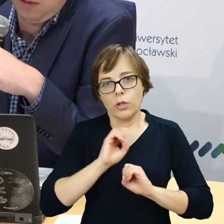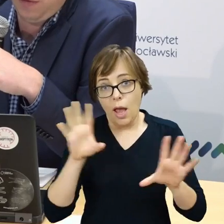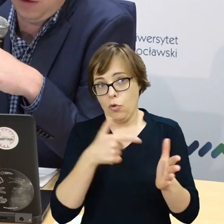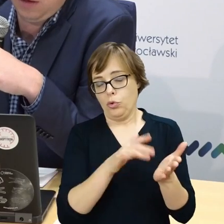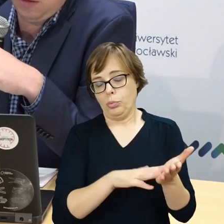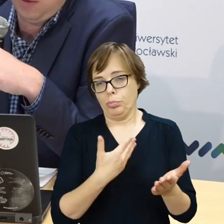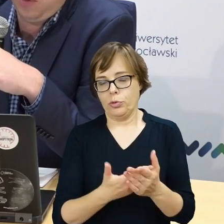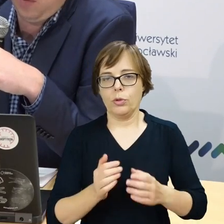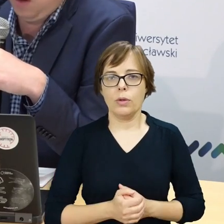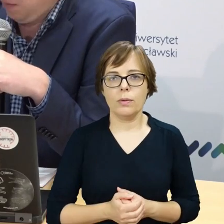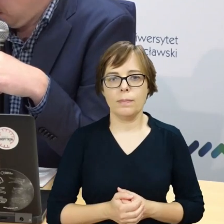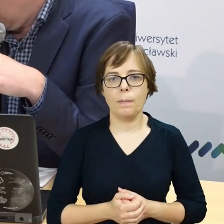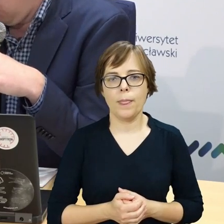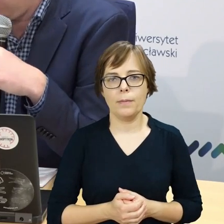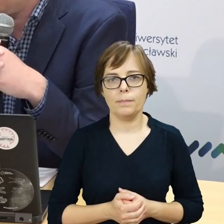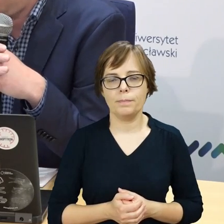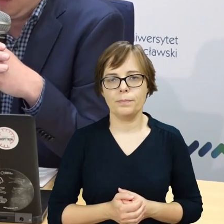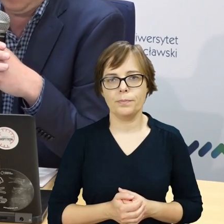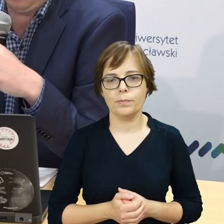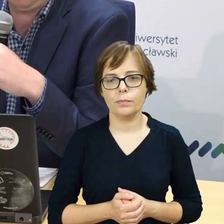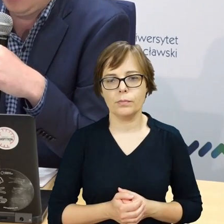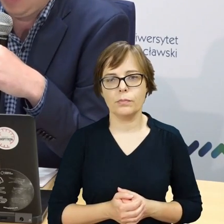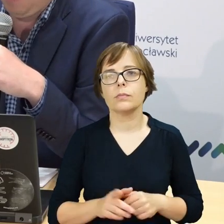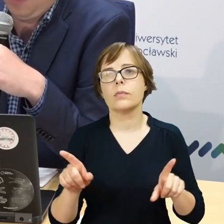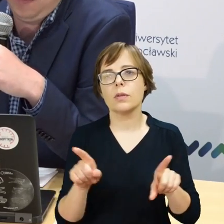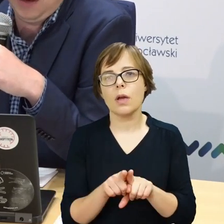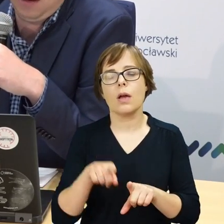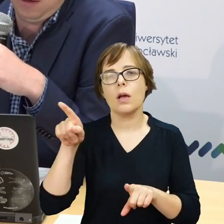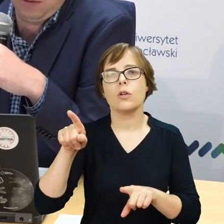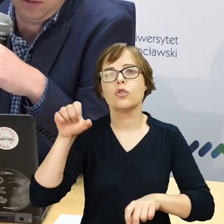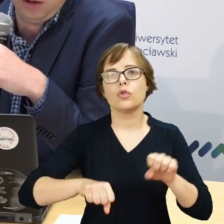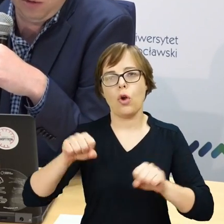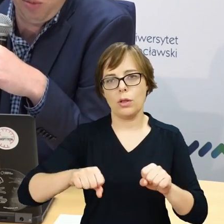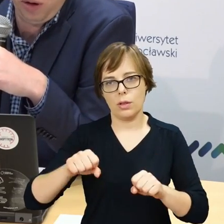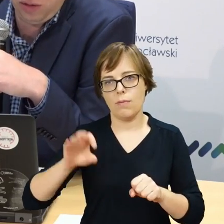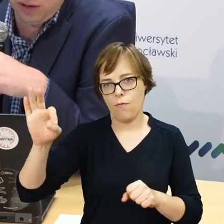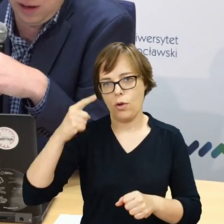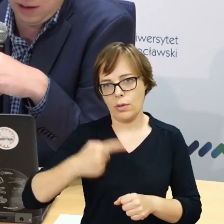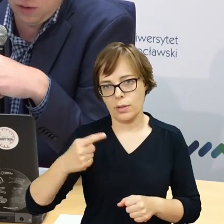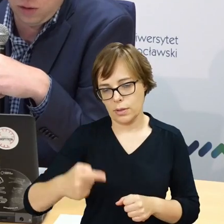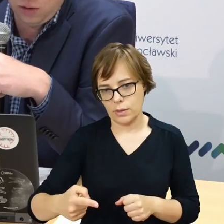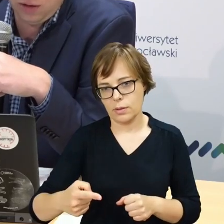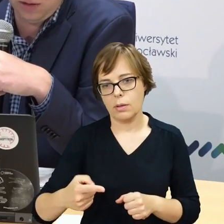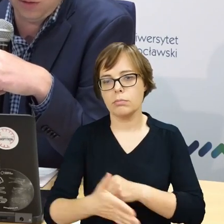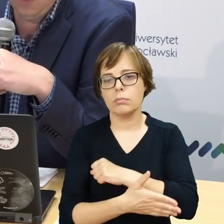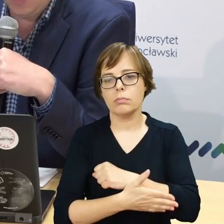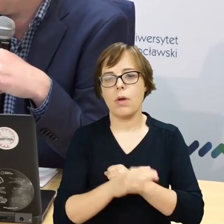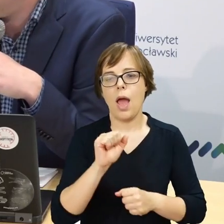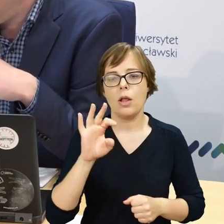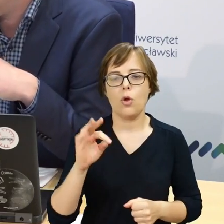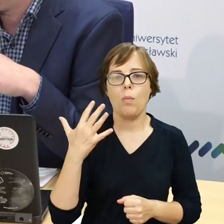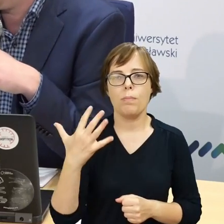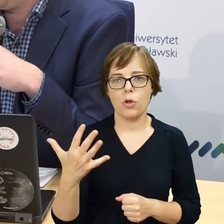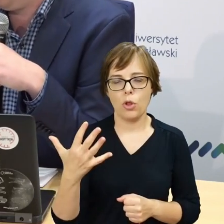wszystkim na poziomie orzecznictwa na kanwie artykułu 5